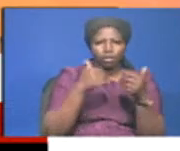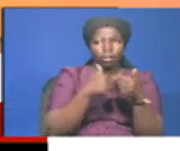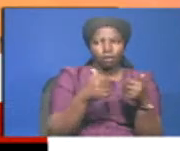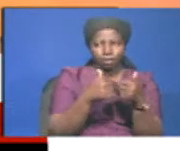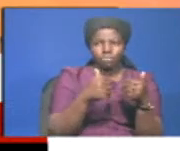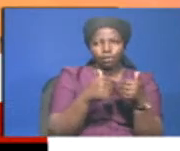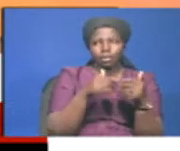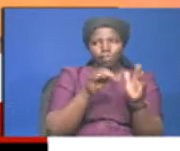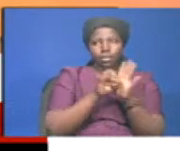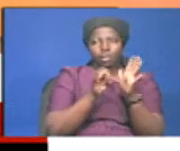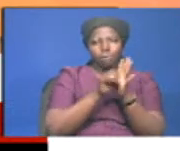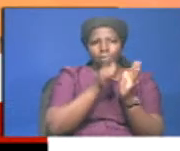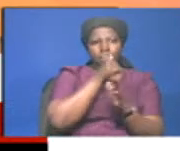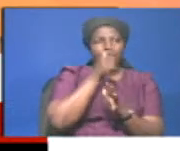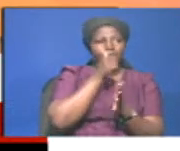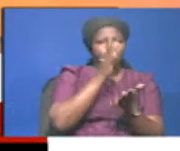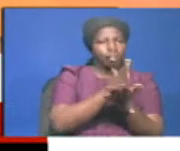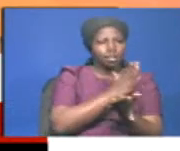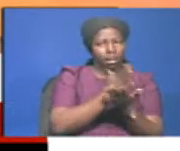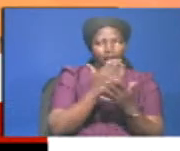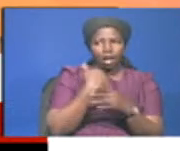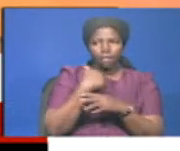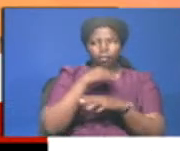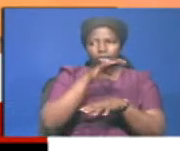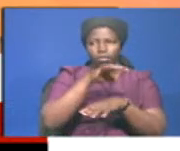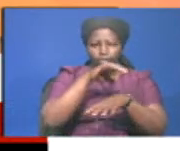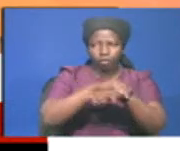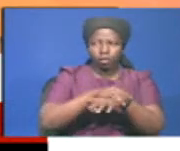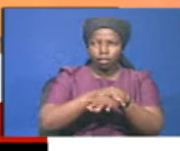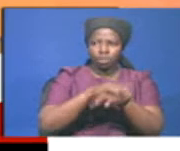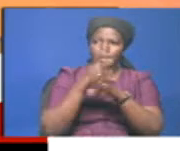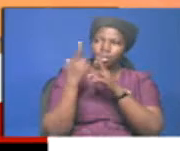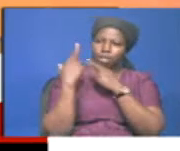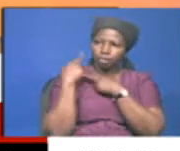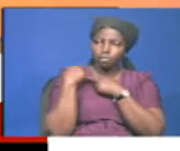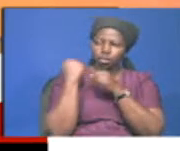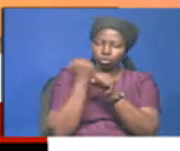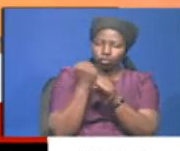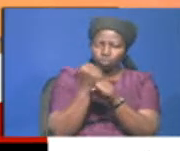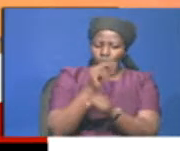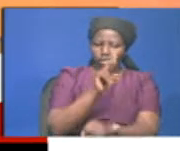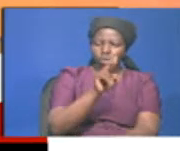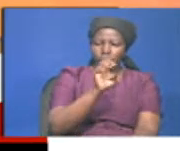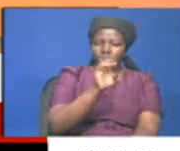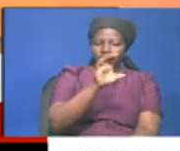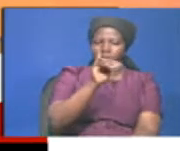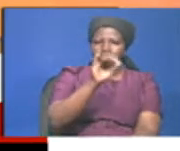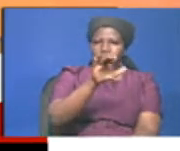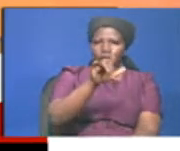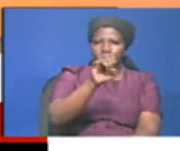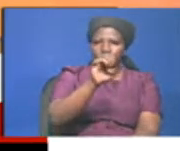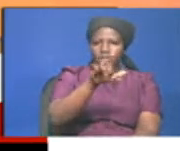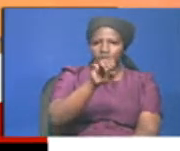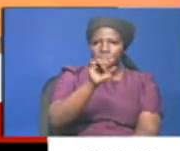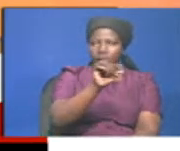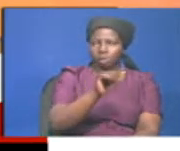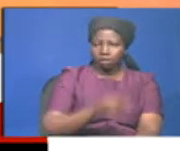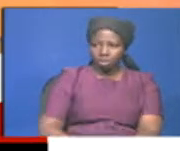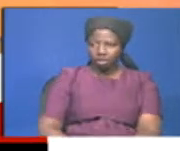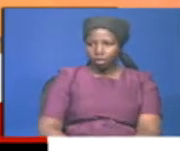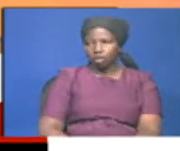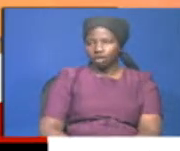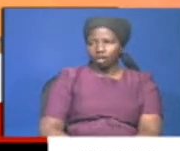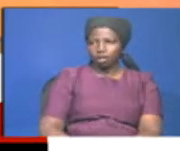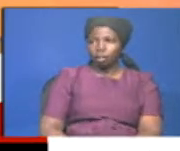sekta ya kibinafsi mmechukua lile jukumu ya kwamba mnatumia hiyo mbinu ya recycling kusaidia kwa njia moja au nyingine. Lakini unahisi